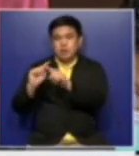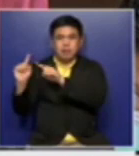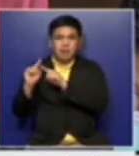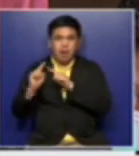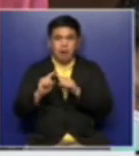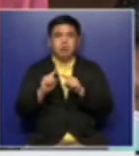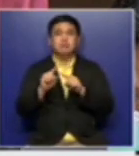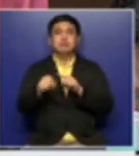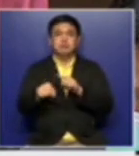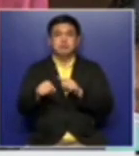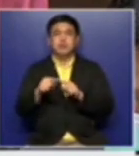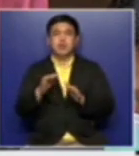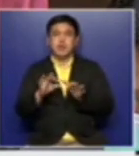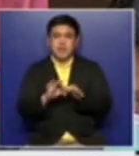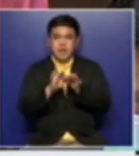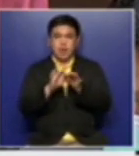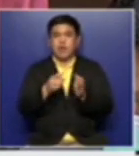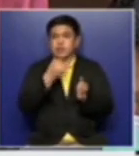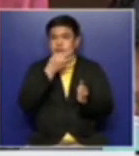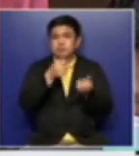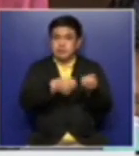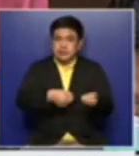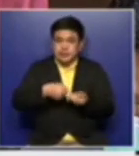ที่มีส่วนเกี่ยวข้องกับการเกษตร